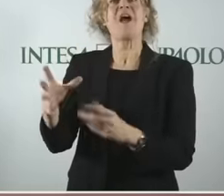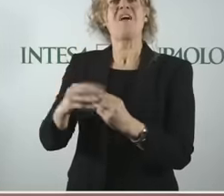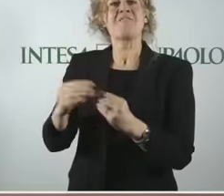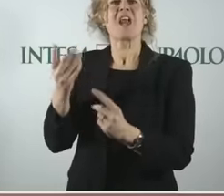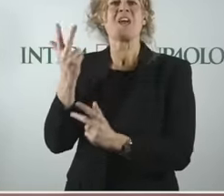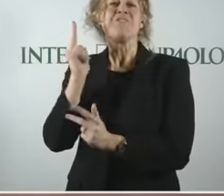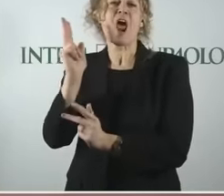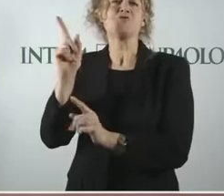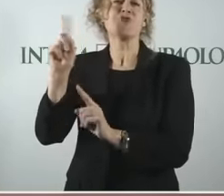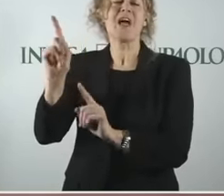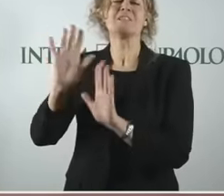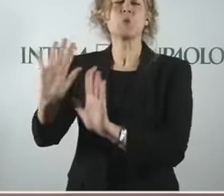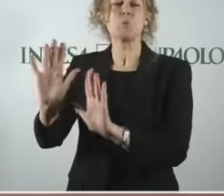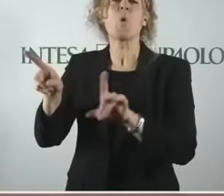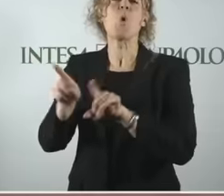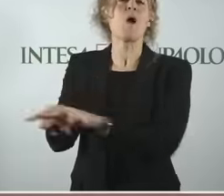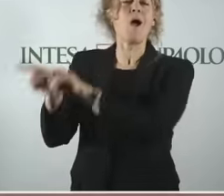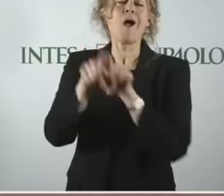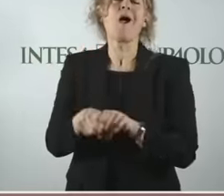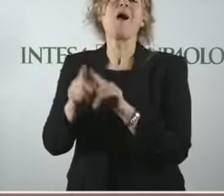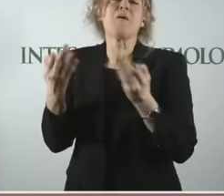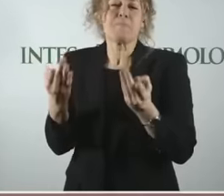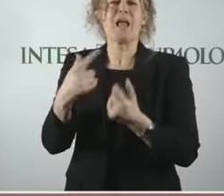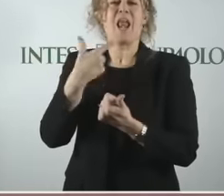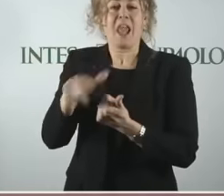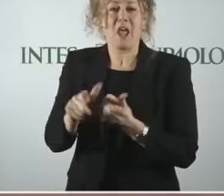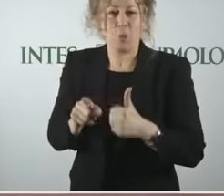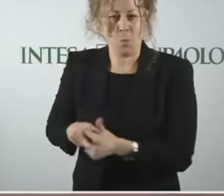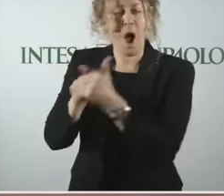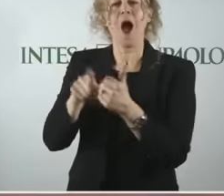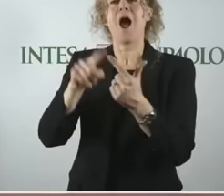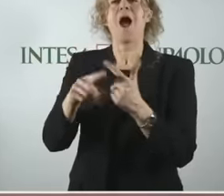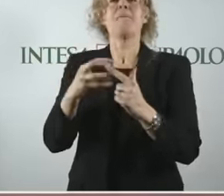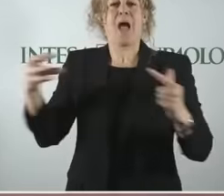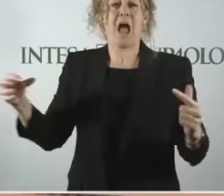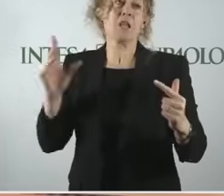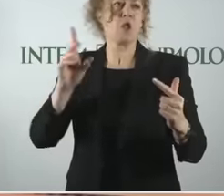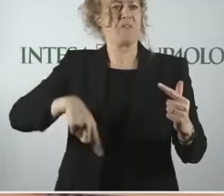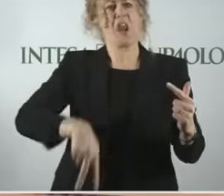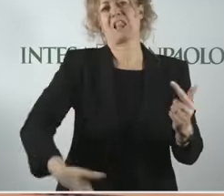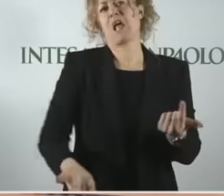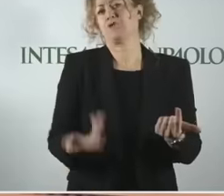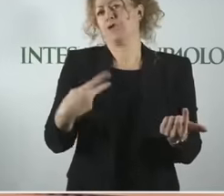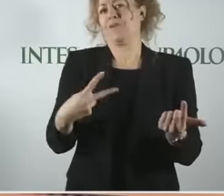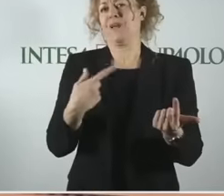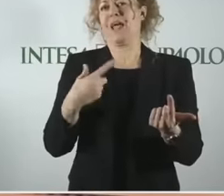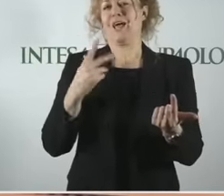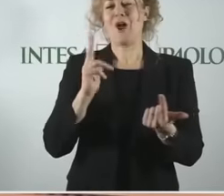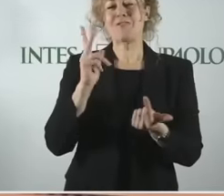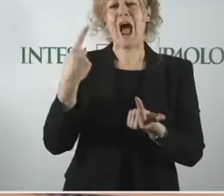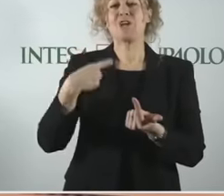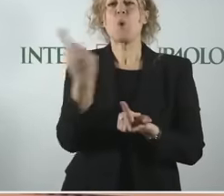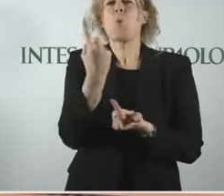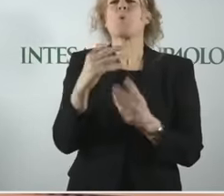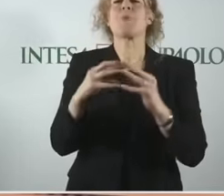cose uniforme da cui appunto Vabbè neanche adesso è la baghette è l'unico pane che si trova in Francia in realtà ci sono